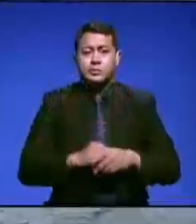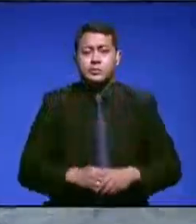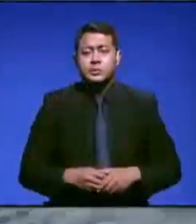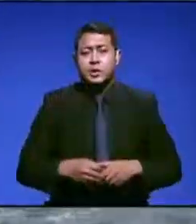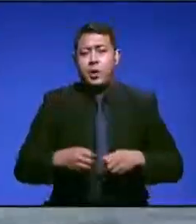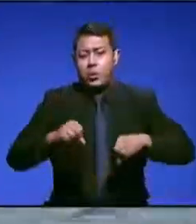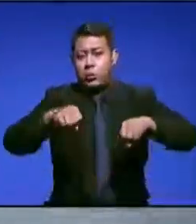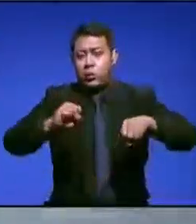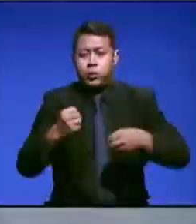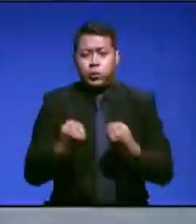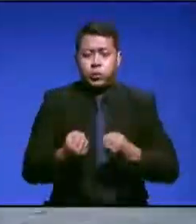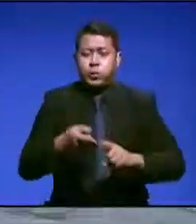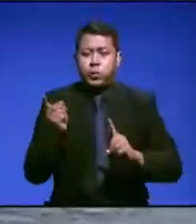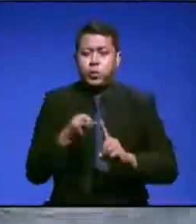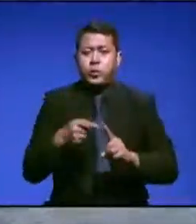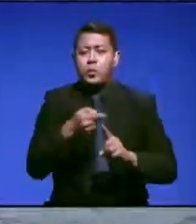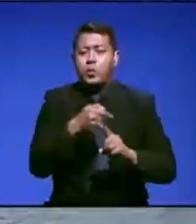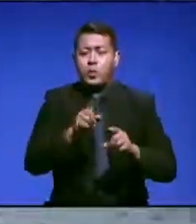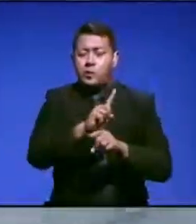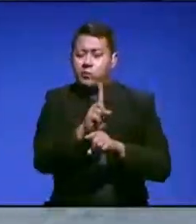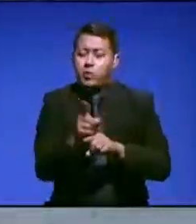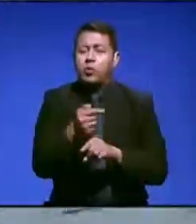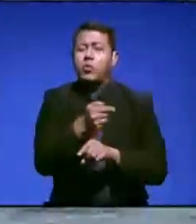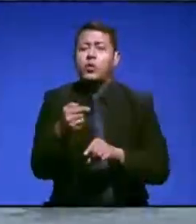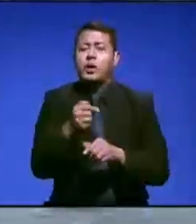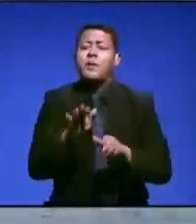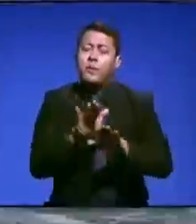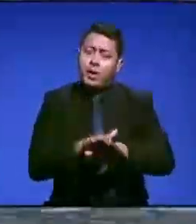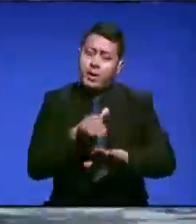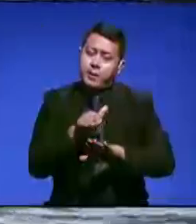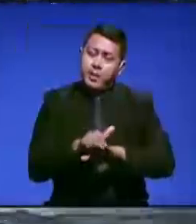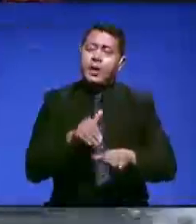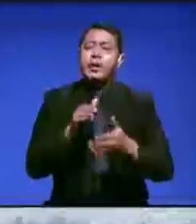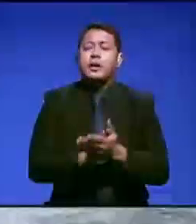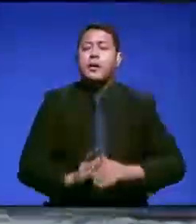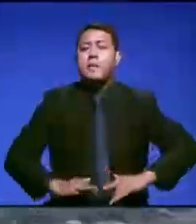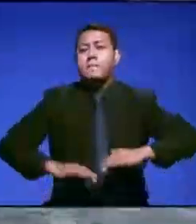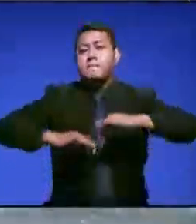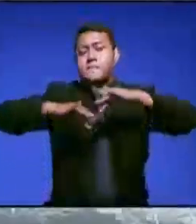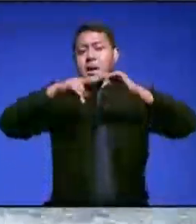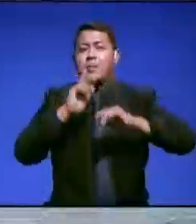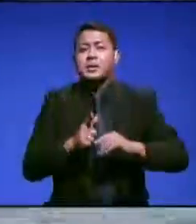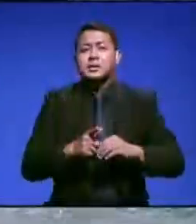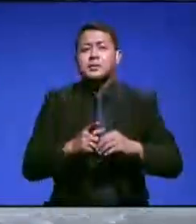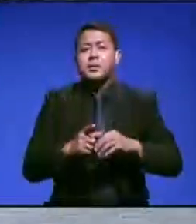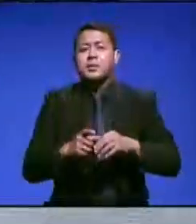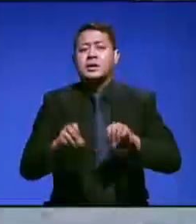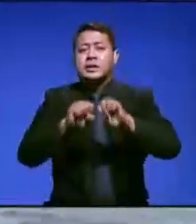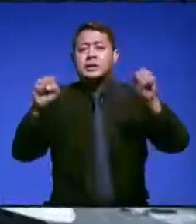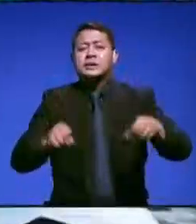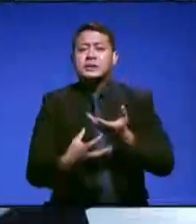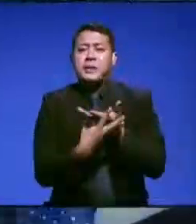Pengendara sepeda motor dan mobil terpaksa mengurangi kecepatan. Selain karena curah hujan yang tinggi, banjir terjadi karena drainase yang buruk.